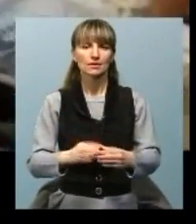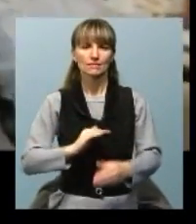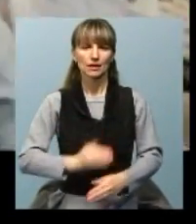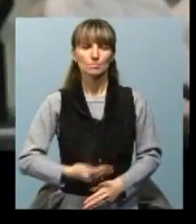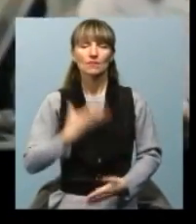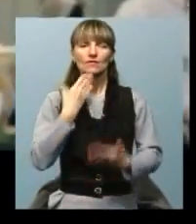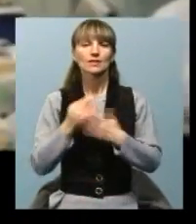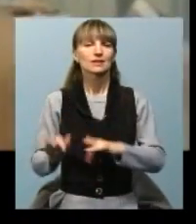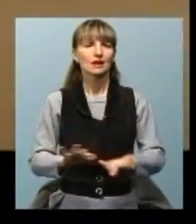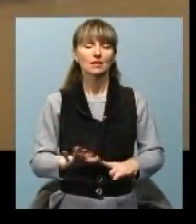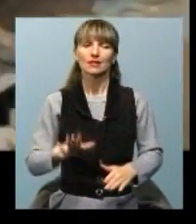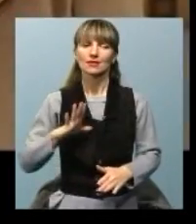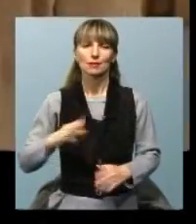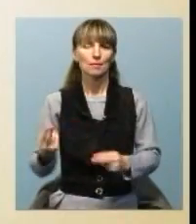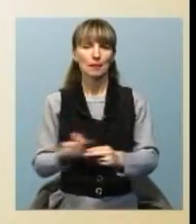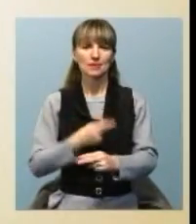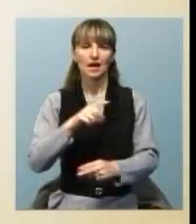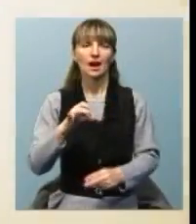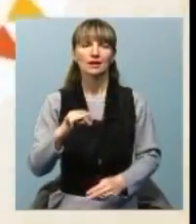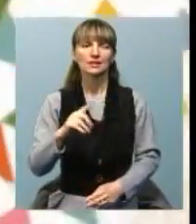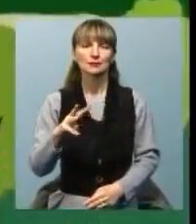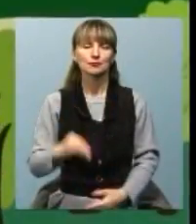діяльності не обійшлося і без харизми.